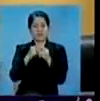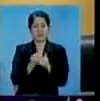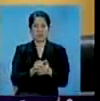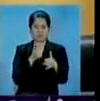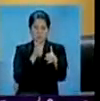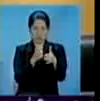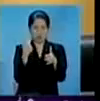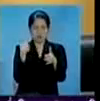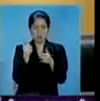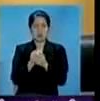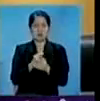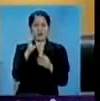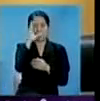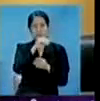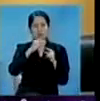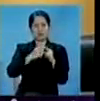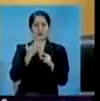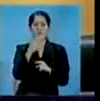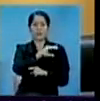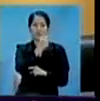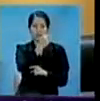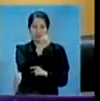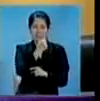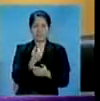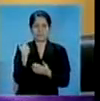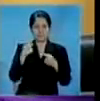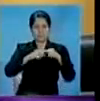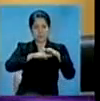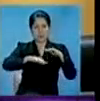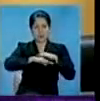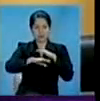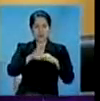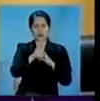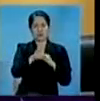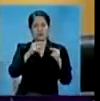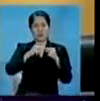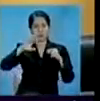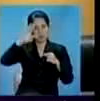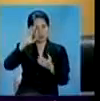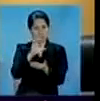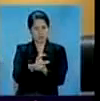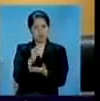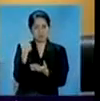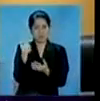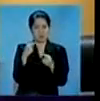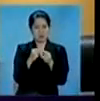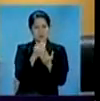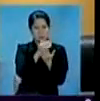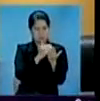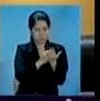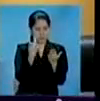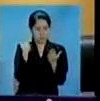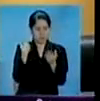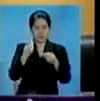10เอกสารที่อยู่ในมือของผมนี้ก็เป็นเอกสารของเจ้าหน้าที่ตำรวจที่รายงานนะครับพนักงานสอบสวนชื่อพันตำรวจโ